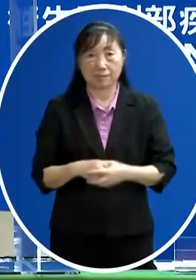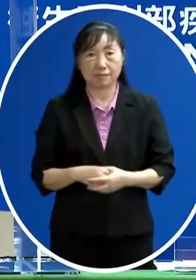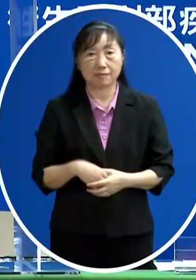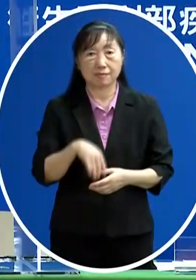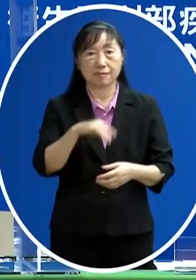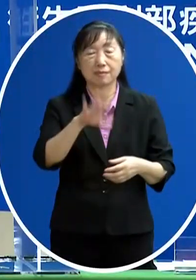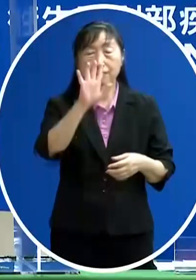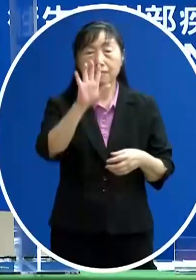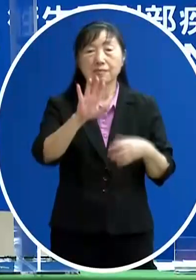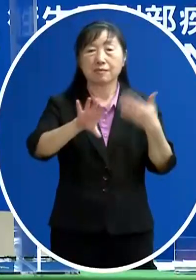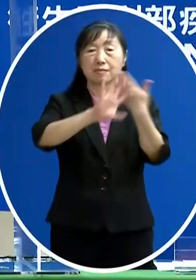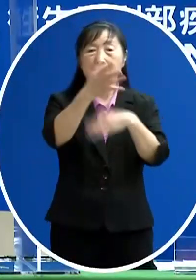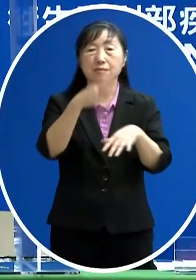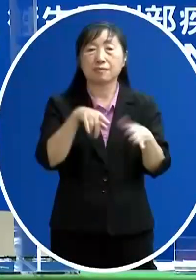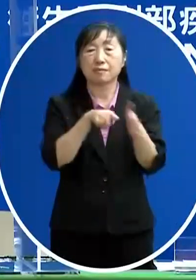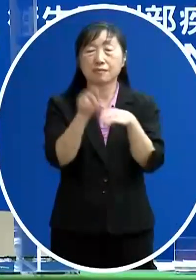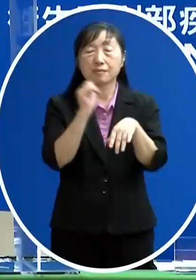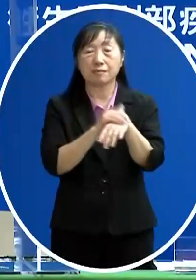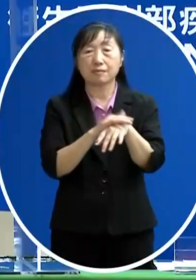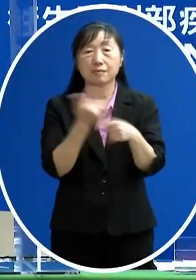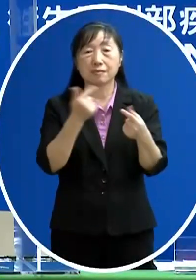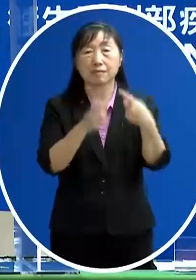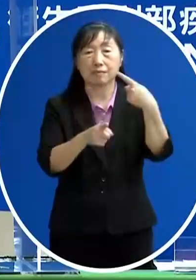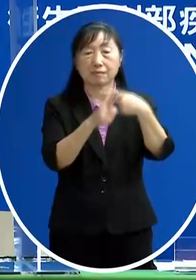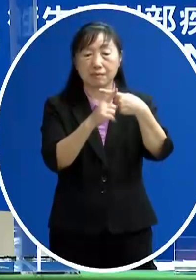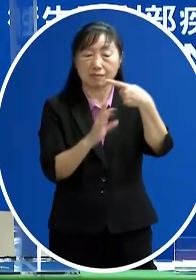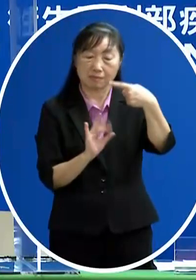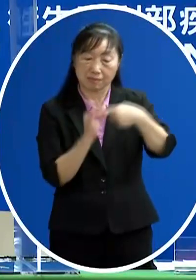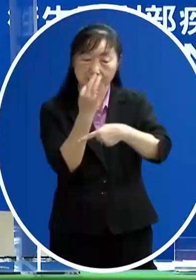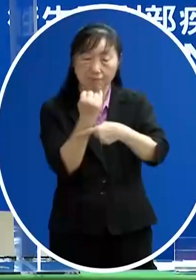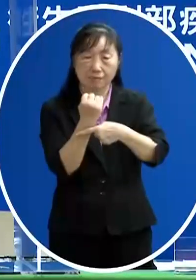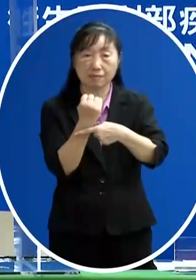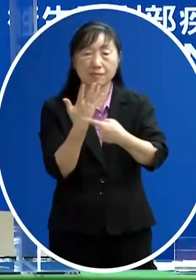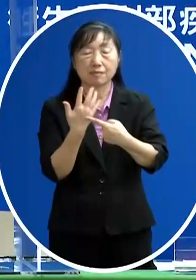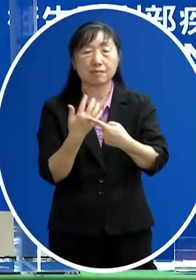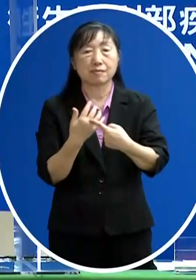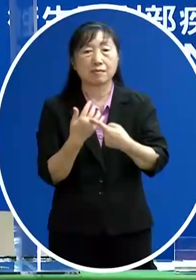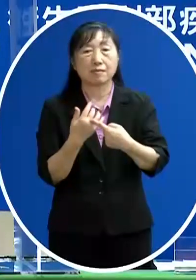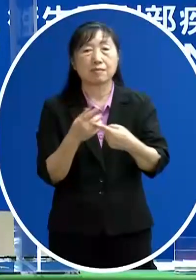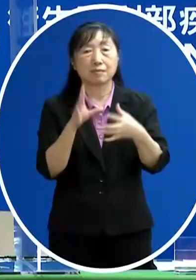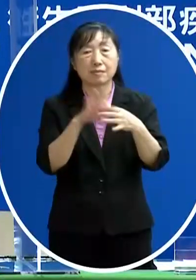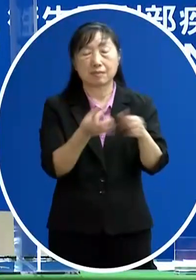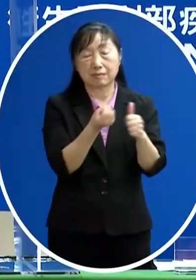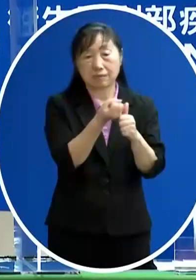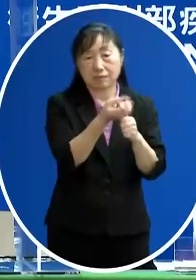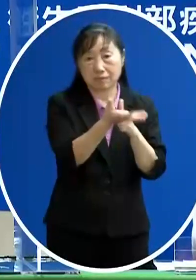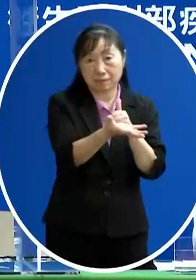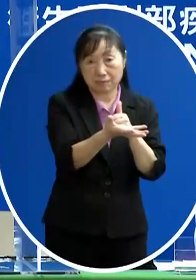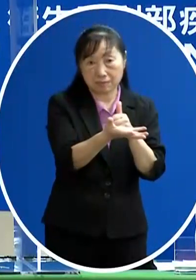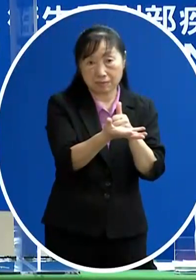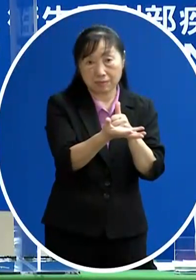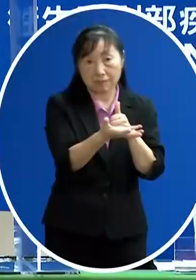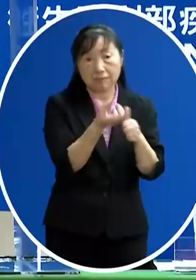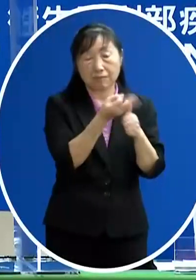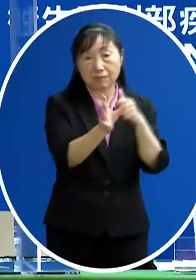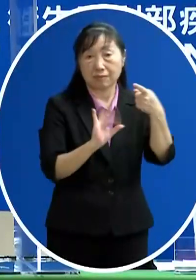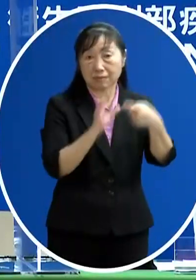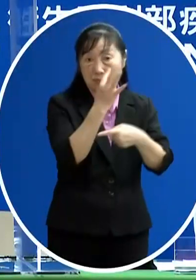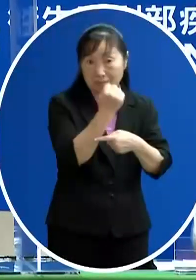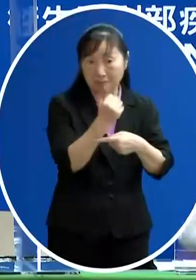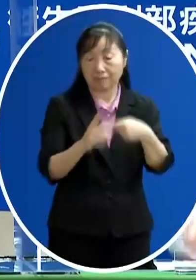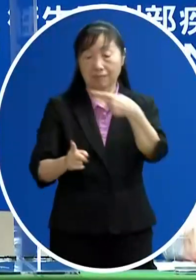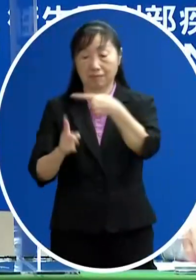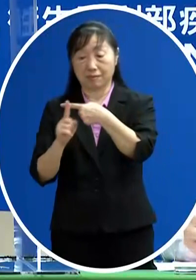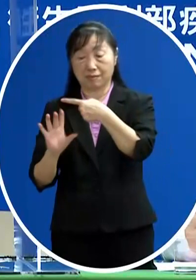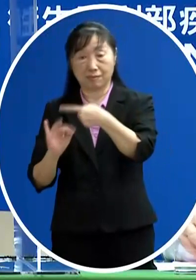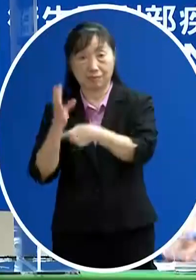时候国外的专家或我们专家有时候讲是染疫率，确诊率跟染疫率这两个是不同的，确